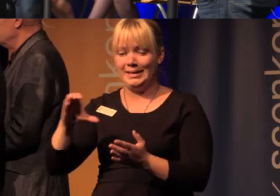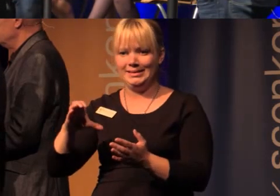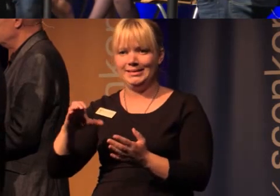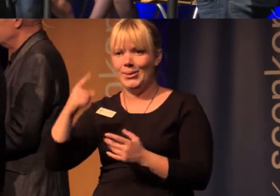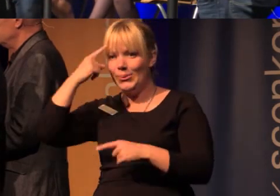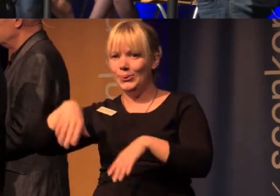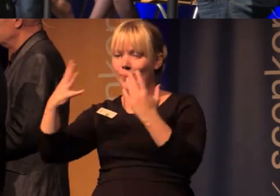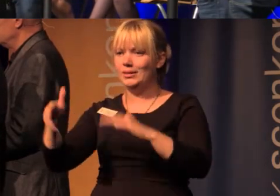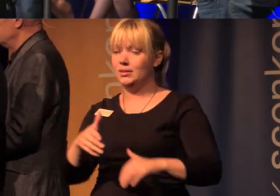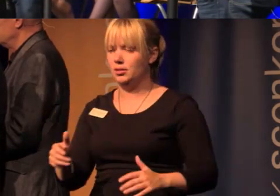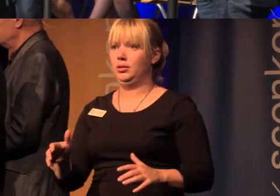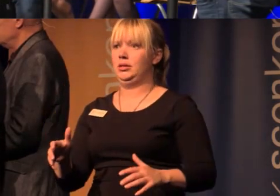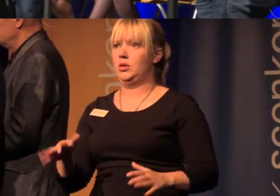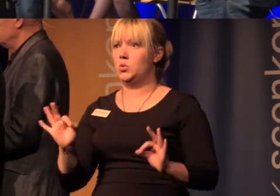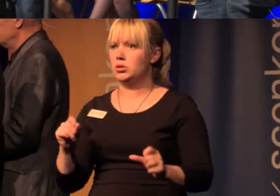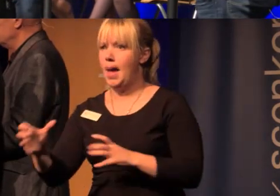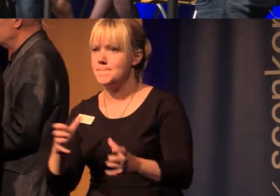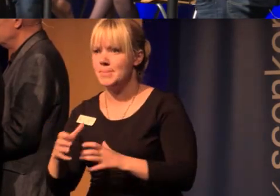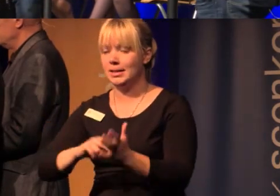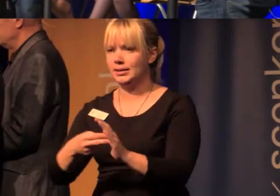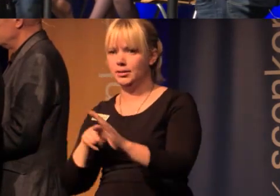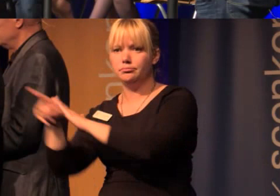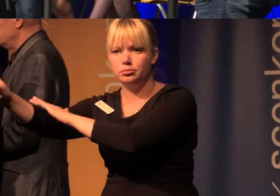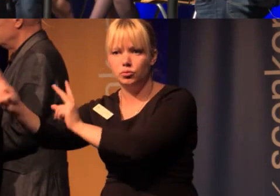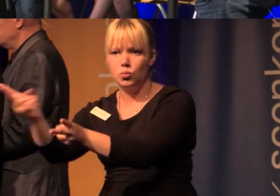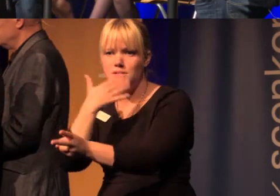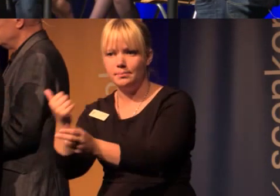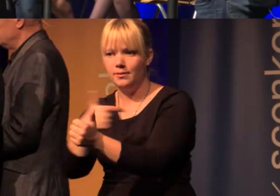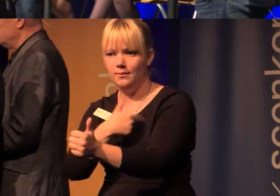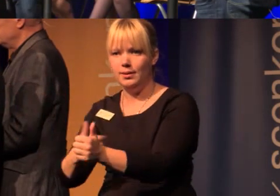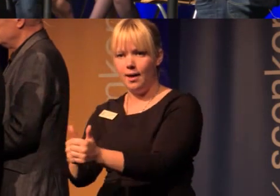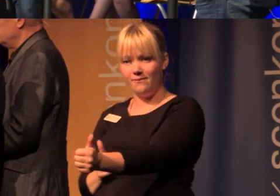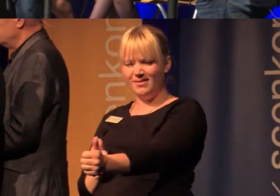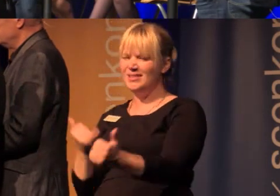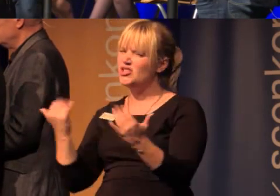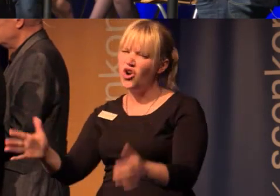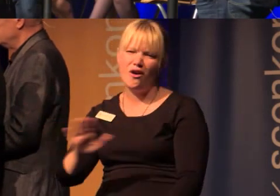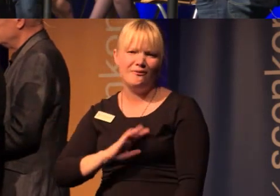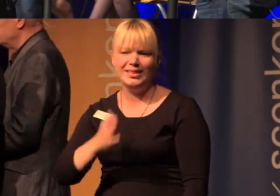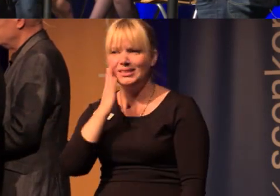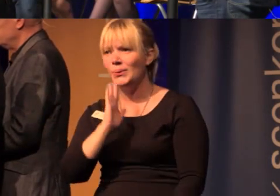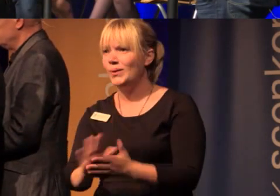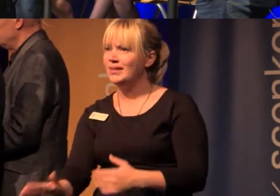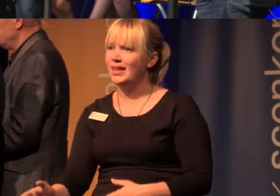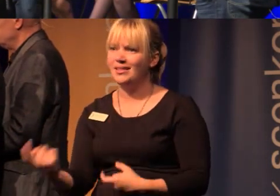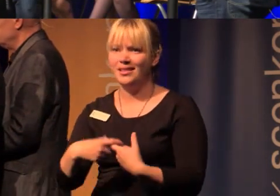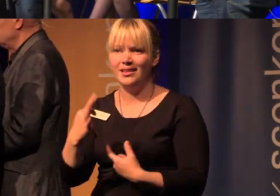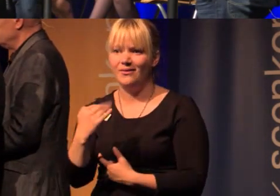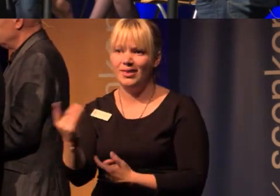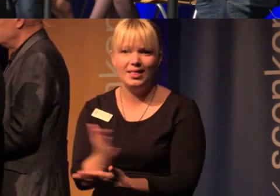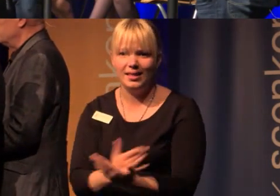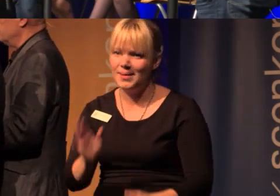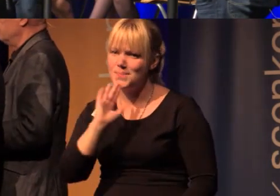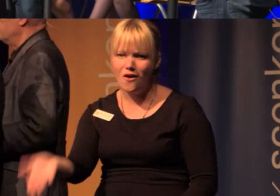anpassa sig efter tekniken. Men idag så anser jag inte att det finns några som helst ursäkter att hålla på och fildela. Det finns alla